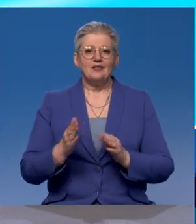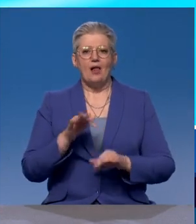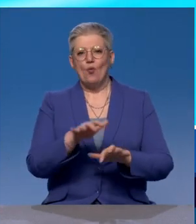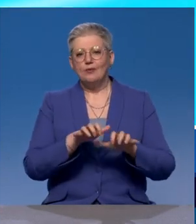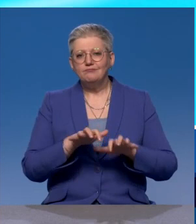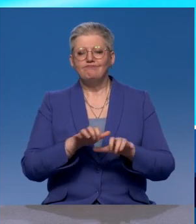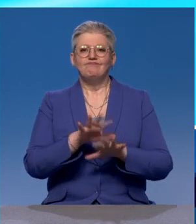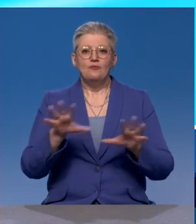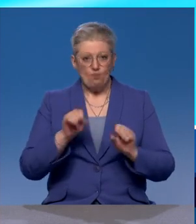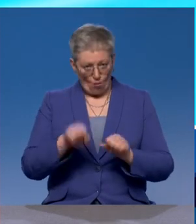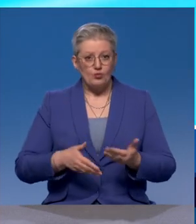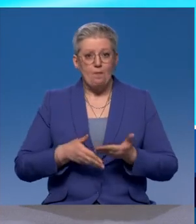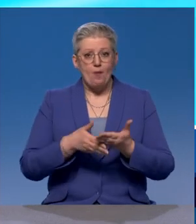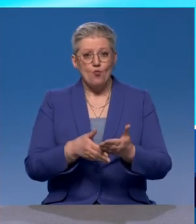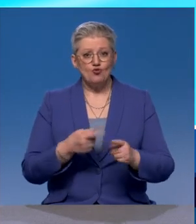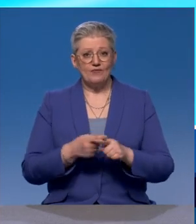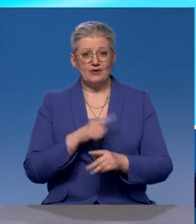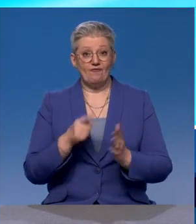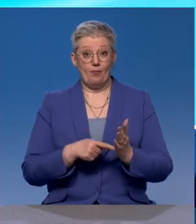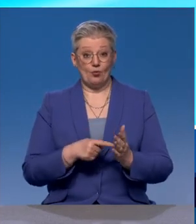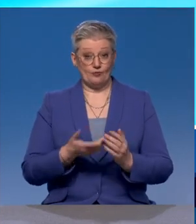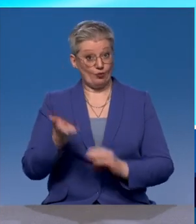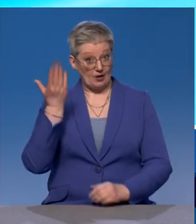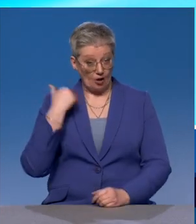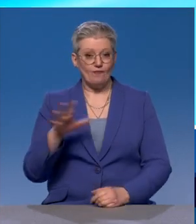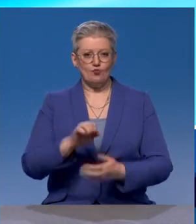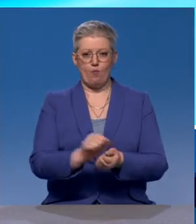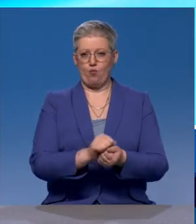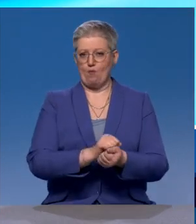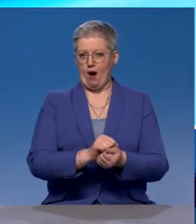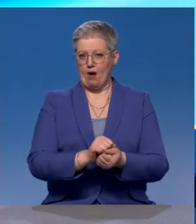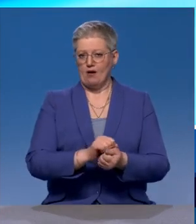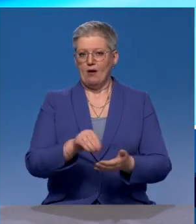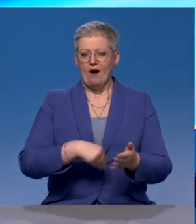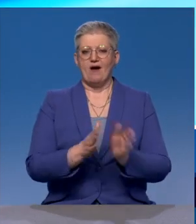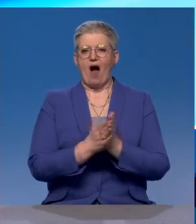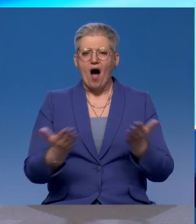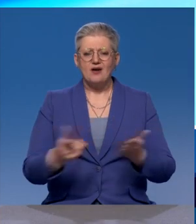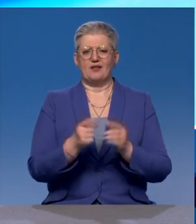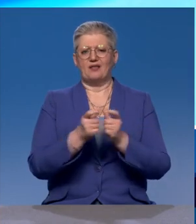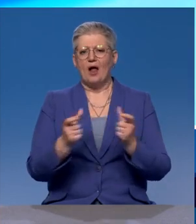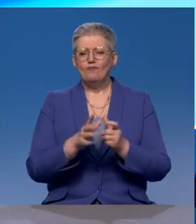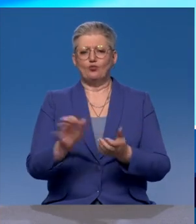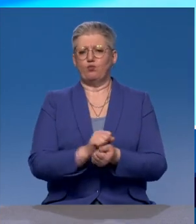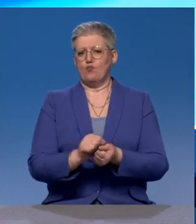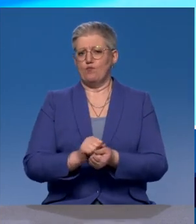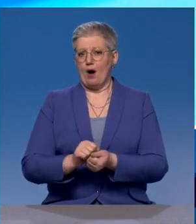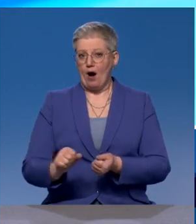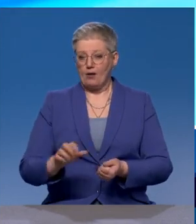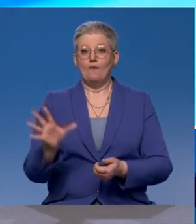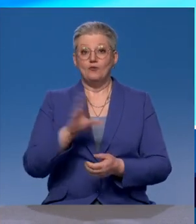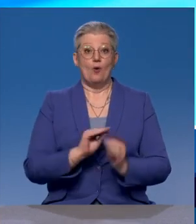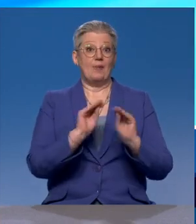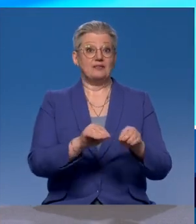этом вопросе? Ну, смотрите, получается как? Вот раньше было все на бумаге, там бумажная медкарта, бумажные там талончики и так далее. Вроде везде поставили